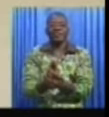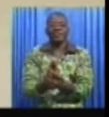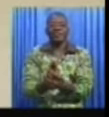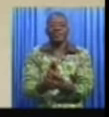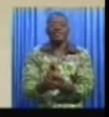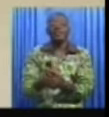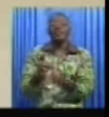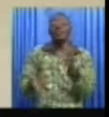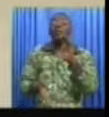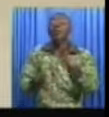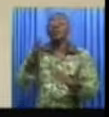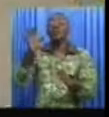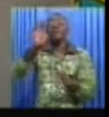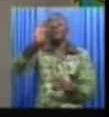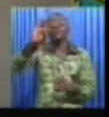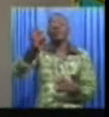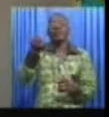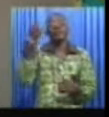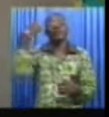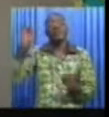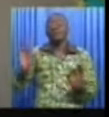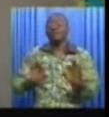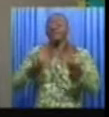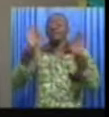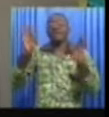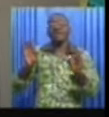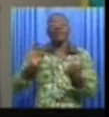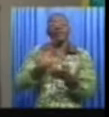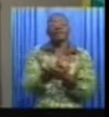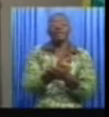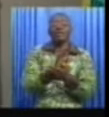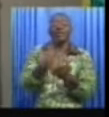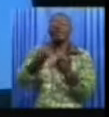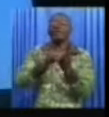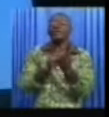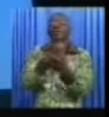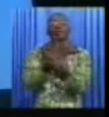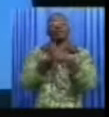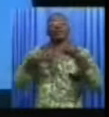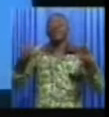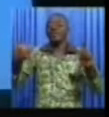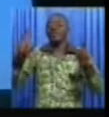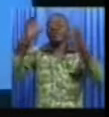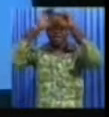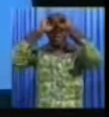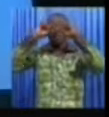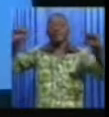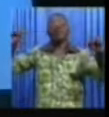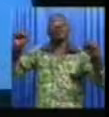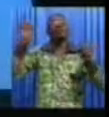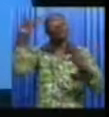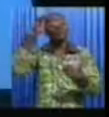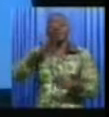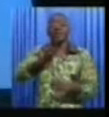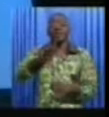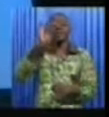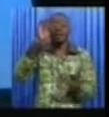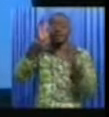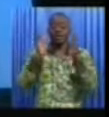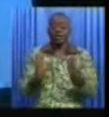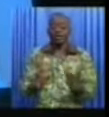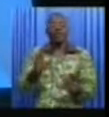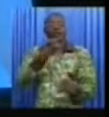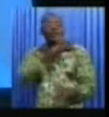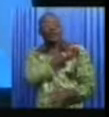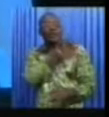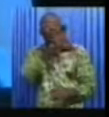C'est parti pour la 9e édition du Festival Ciné Droit Libre. En ouverture, Le président, un film du réalisateur camerounais Jean-Pierre